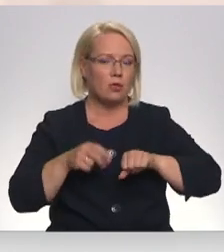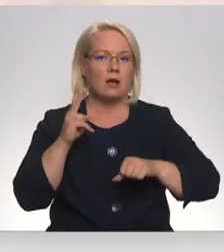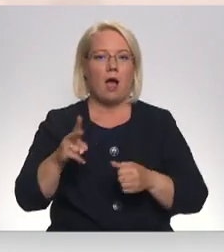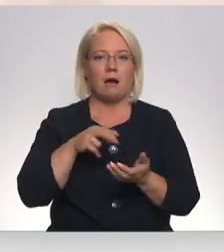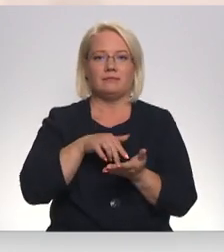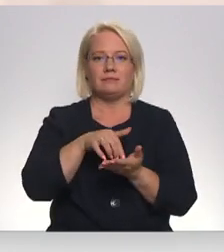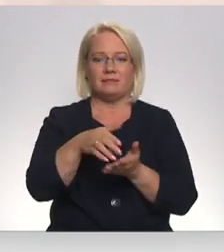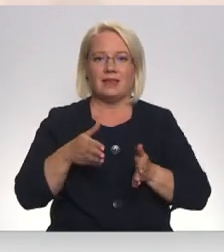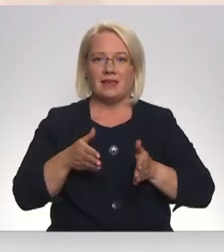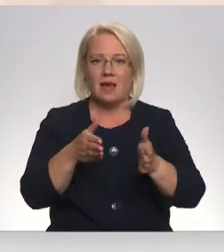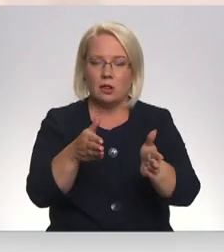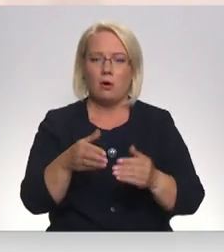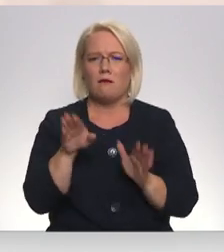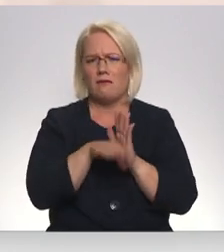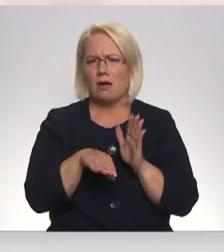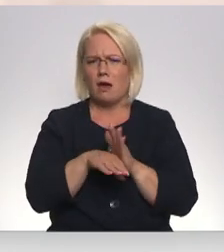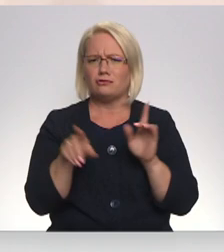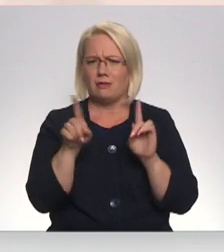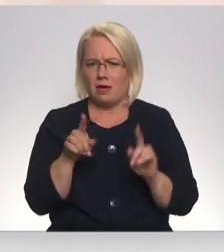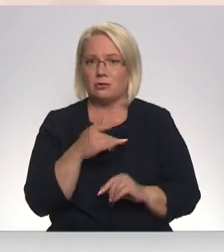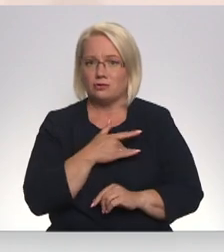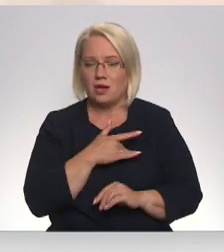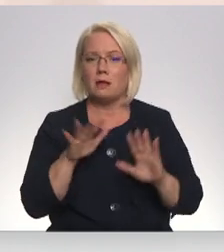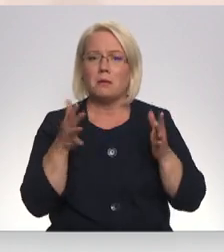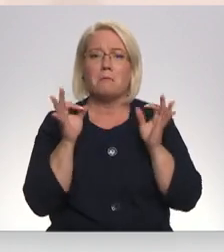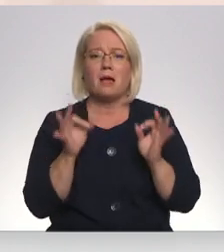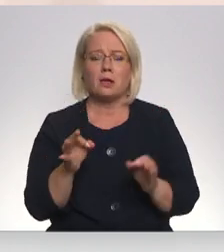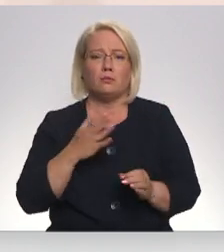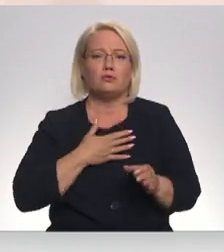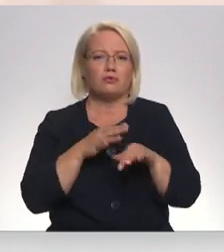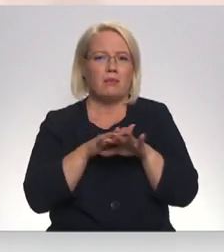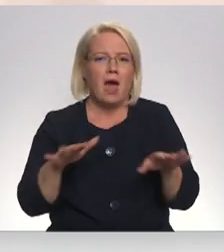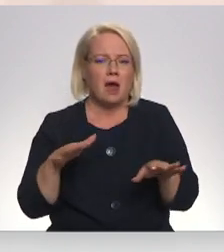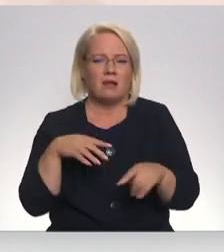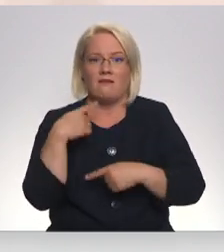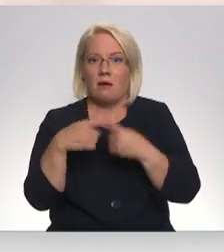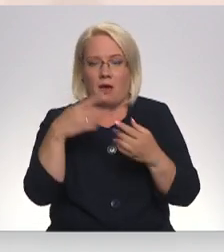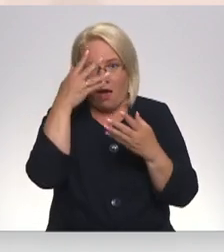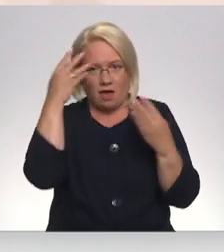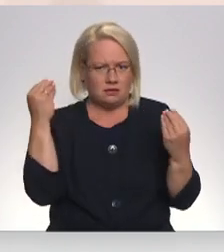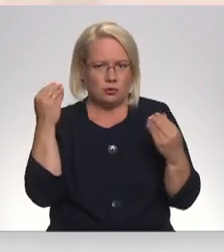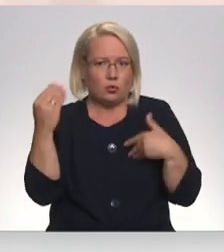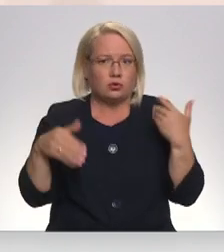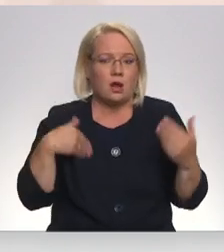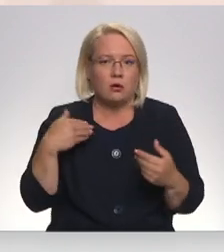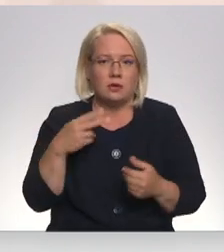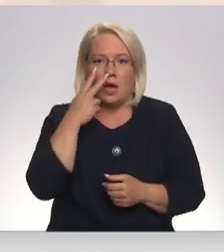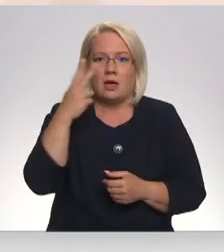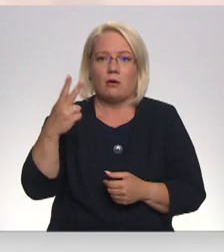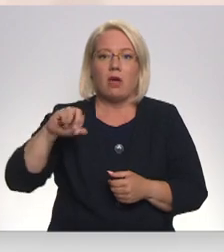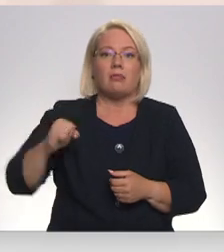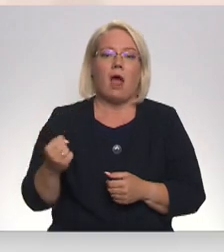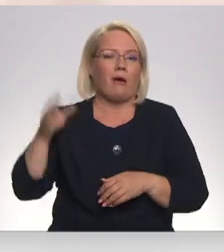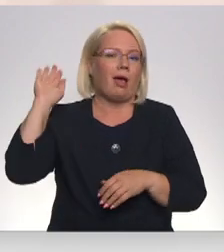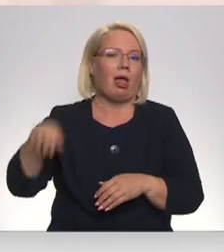ielu. Liekas tādas vienkāršas lietas, bet patiesībā mūsu bērni bieži vien aizmirst. Uztraucās ieraugt draugu pārskrien